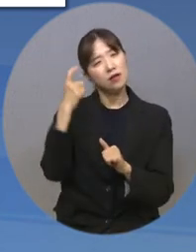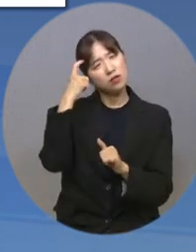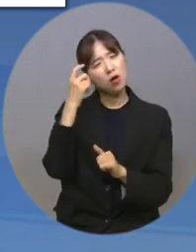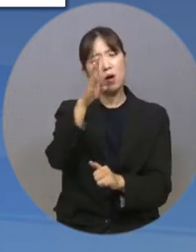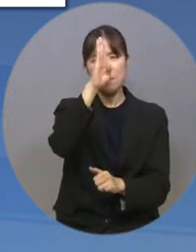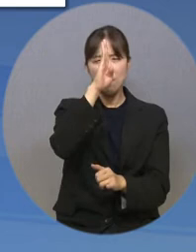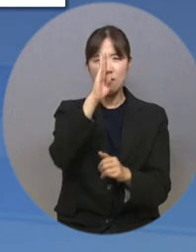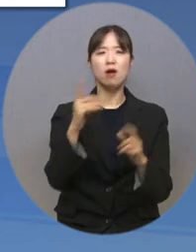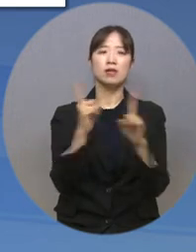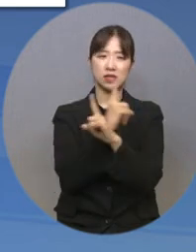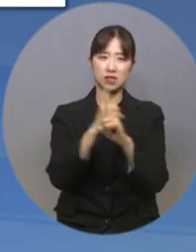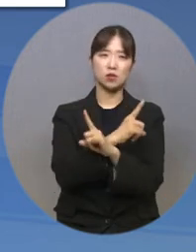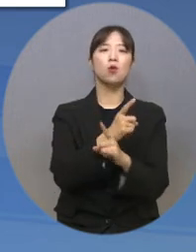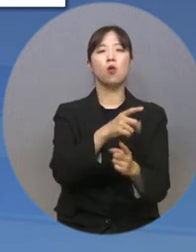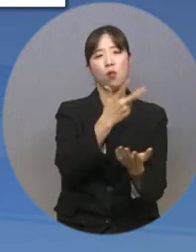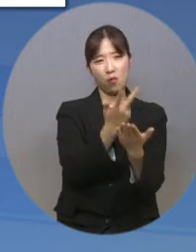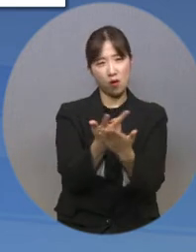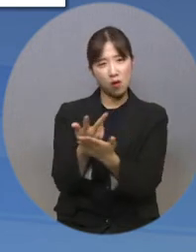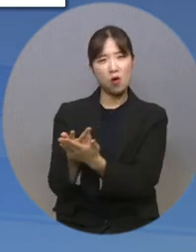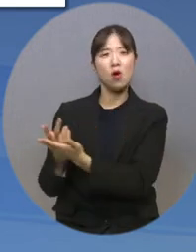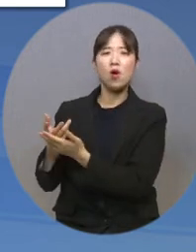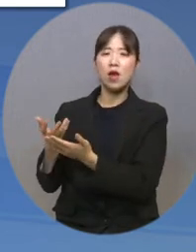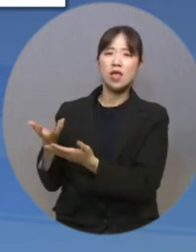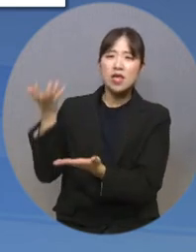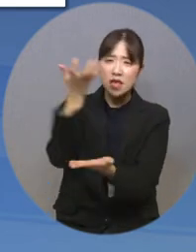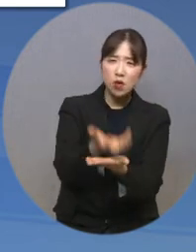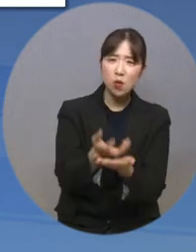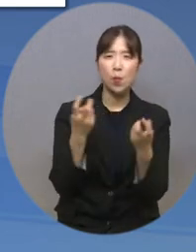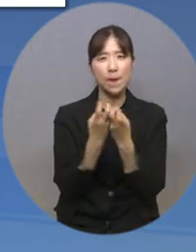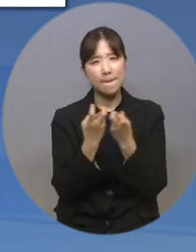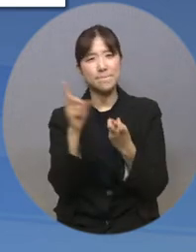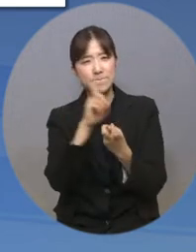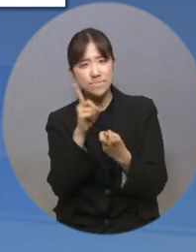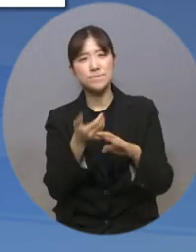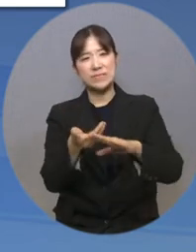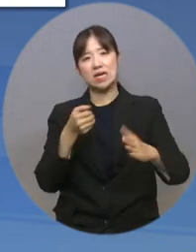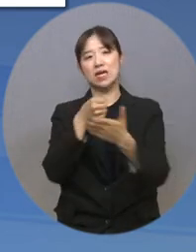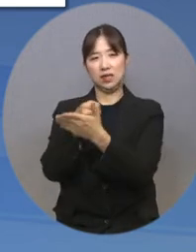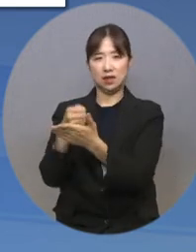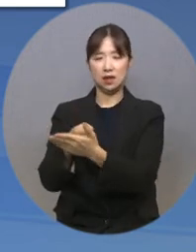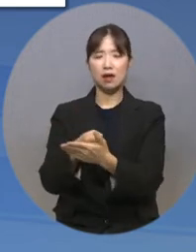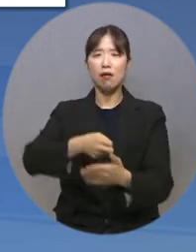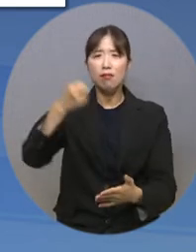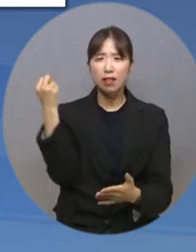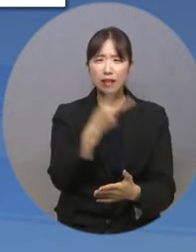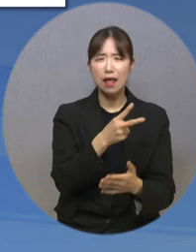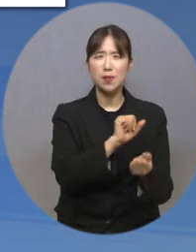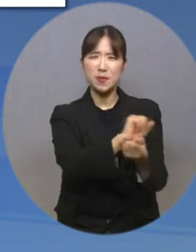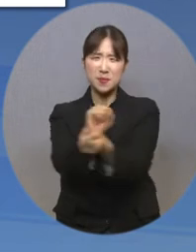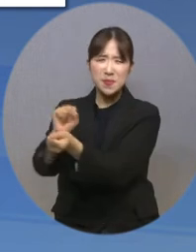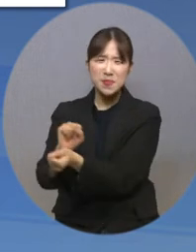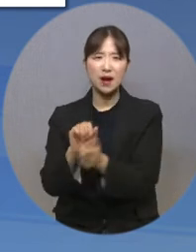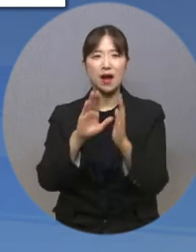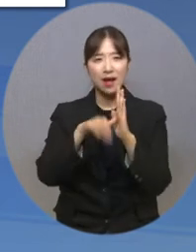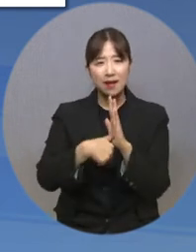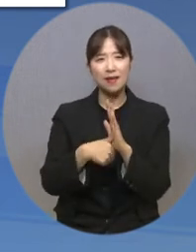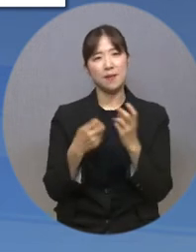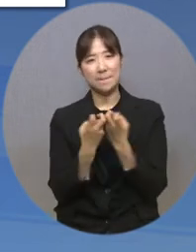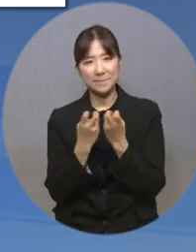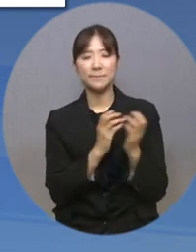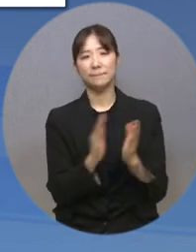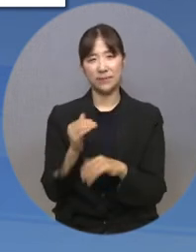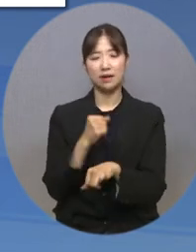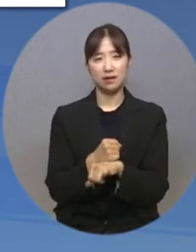치료 병상과 이송 자원을 사전에 확보하고 재유행에 대비한 대응 체계를 마련합니다.